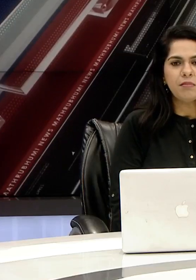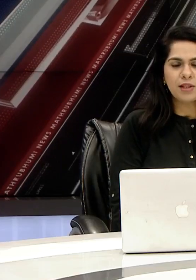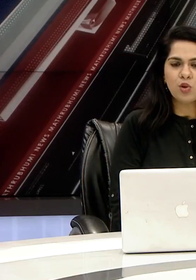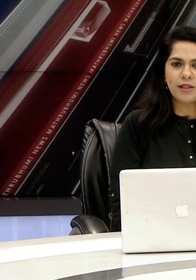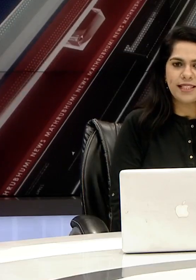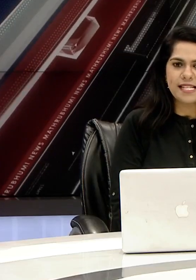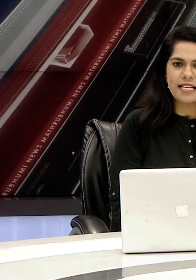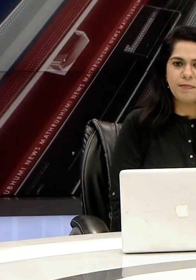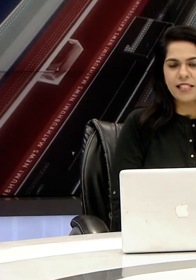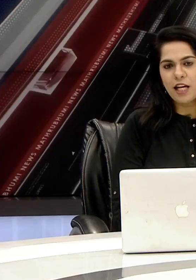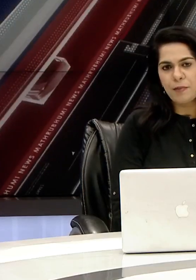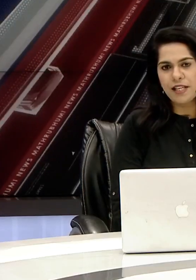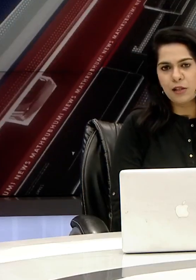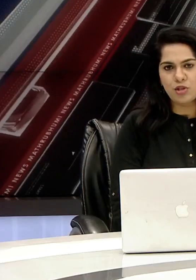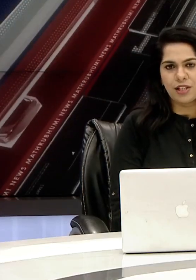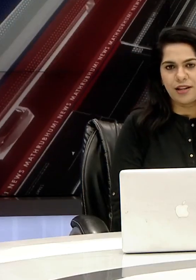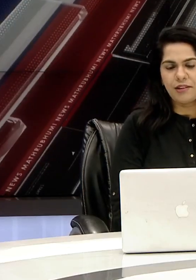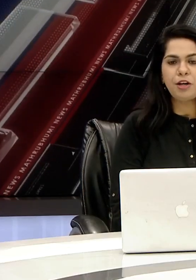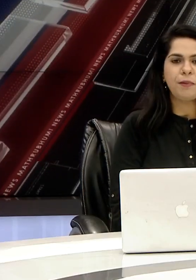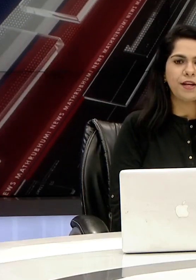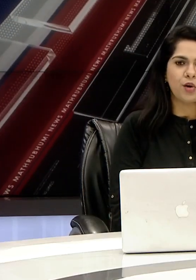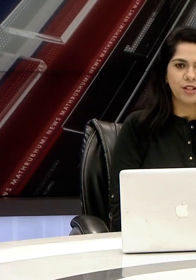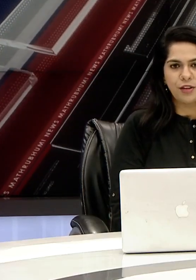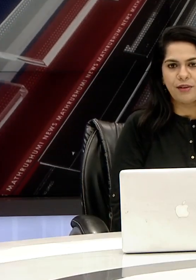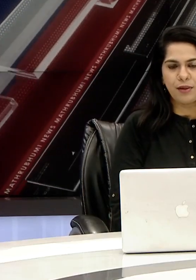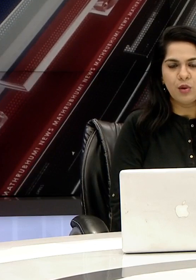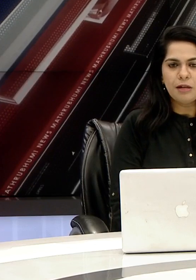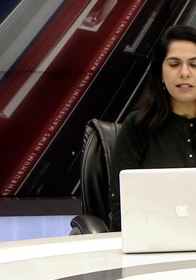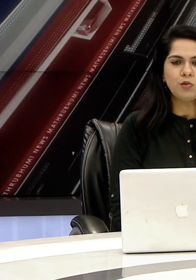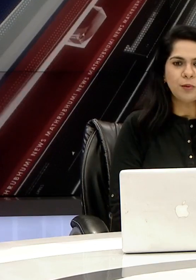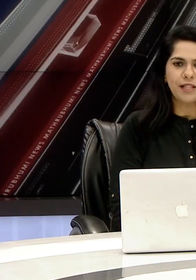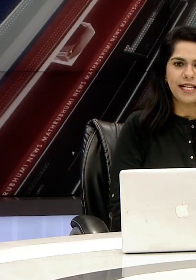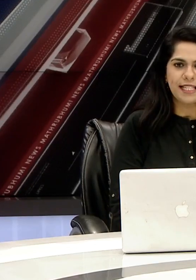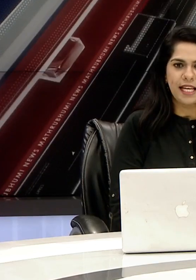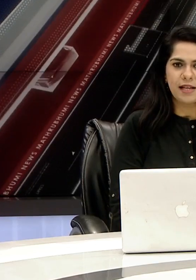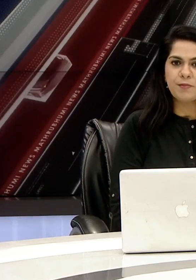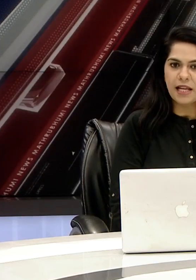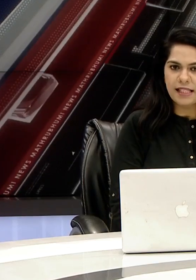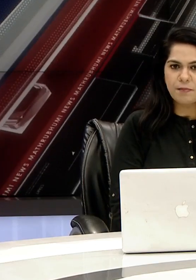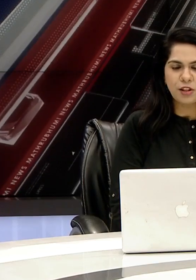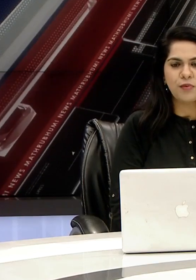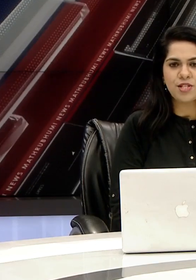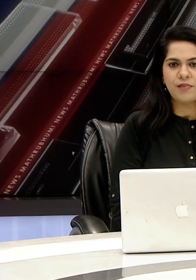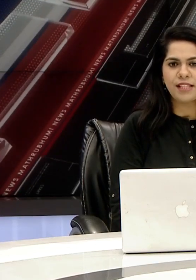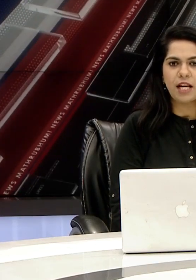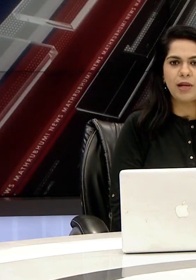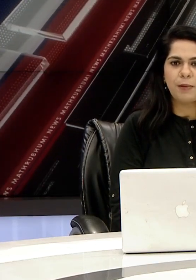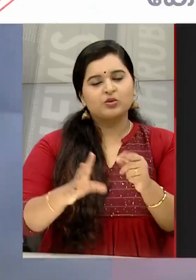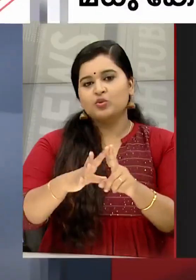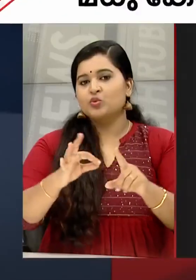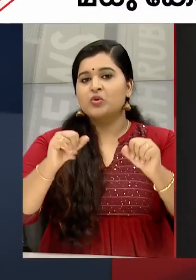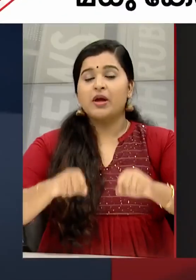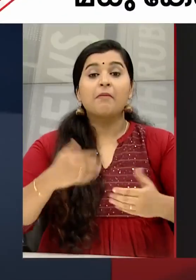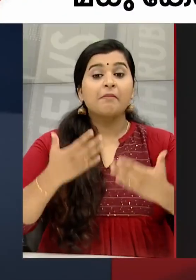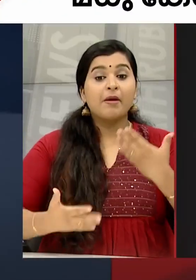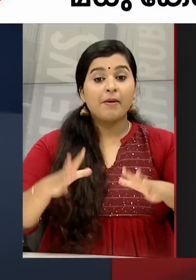അട്ടപ്പാടി മധു വധക്കേസിൽ 14 പ്രതികൾ കുറ്റക്കാർ. രണ്ടുപേരെ കോടതി വെറുതെ വിട്ടു. 13 പ്രതികൾക്കെതിരെ തെളിഞ്ഞത് 10 വർഷം വരെ തടവ്